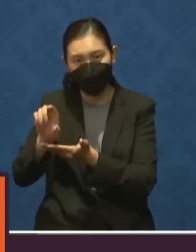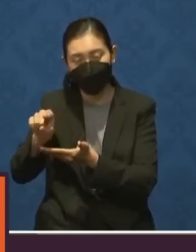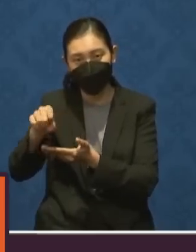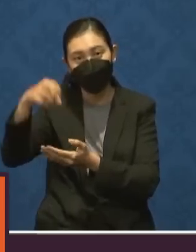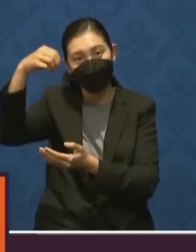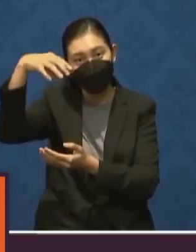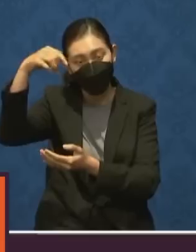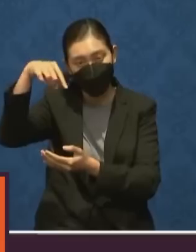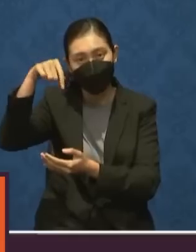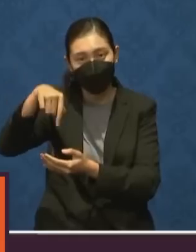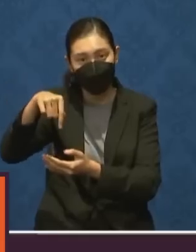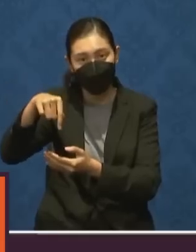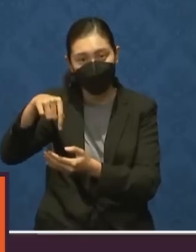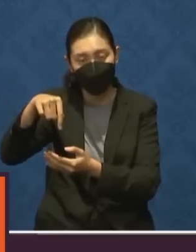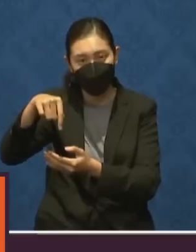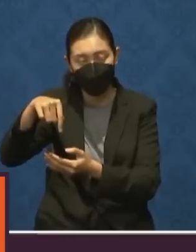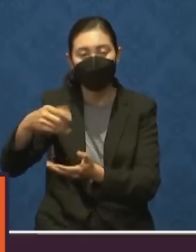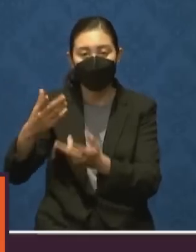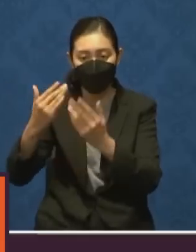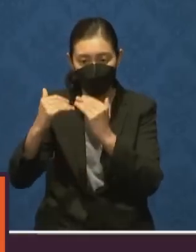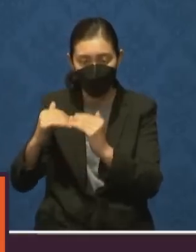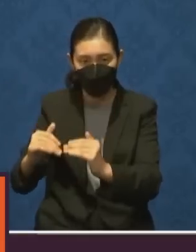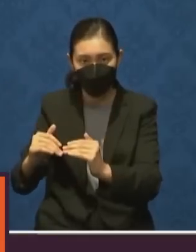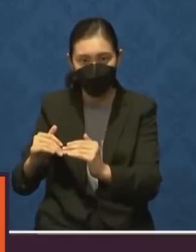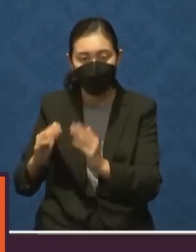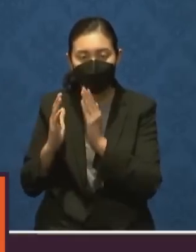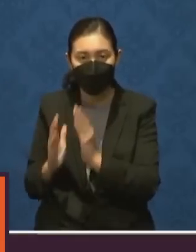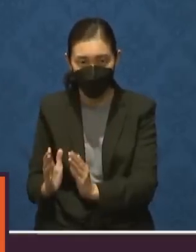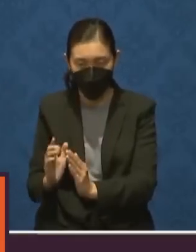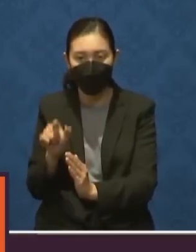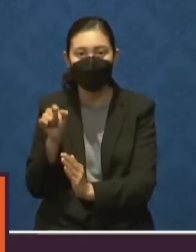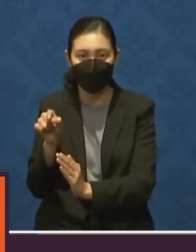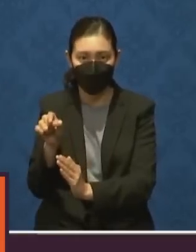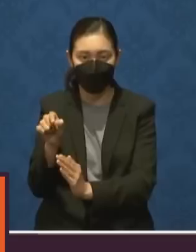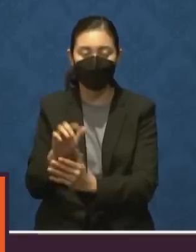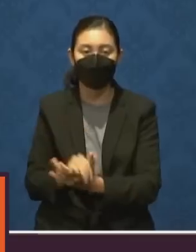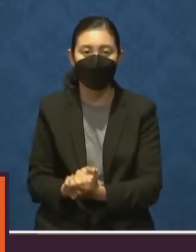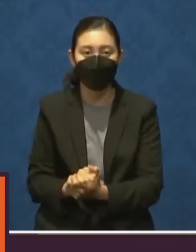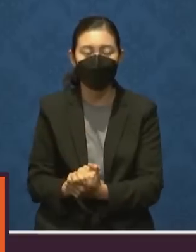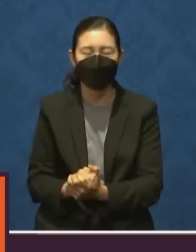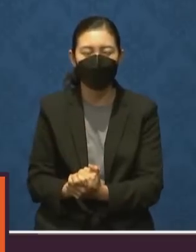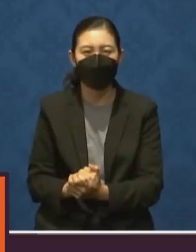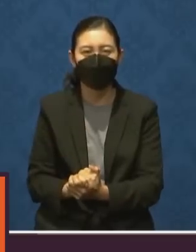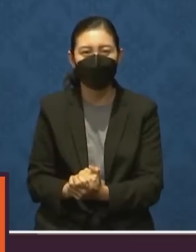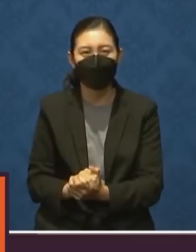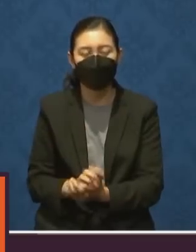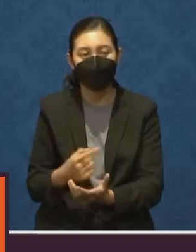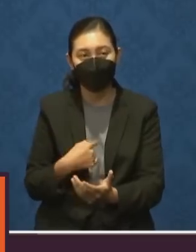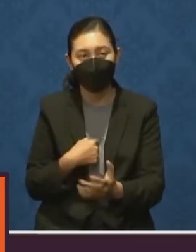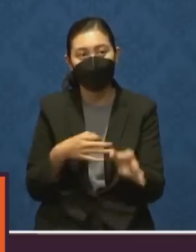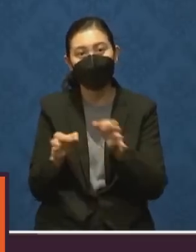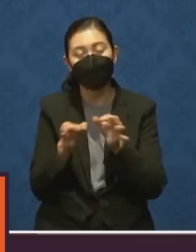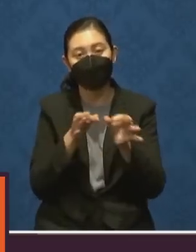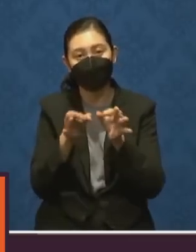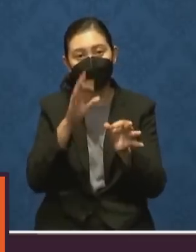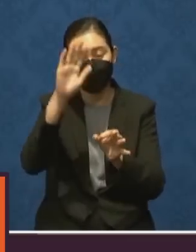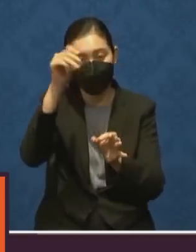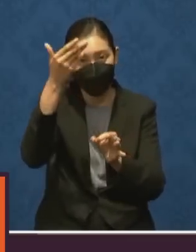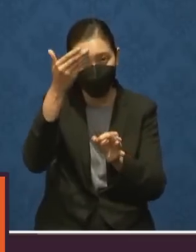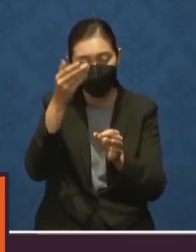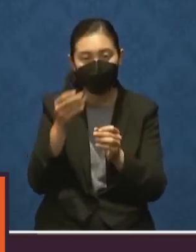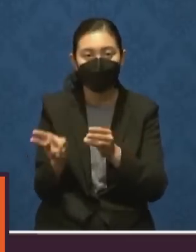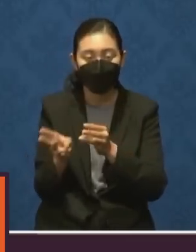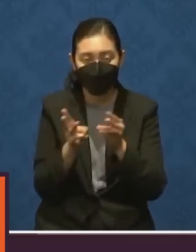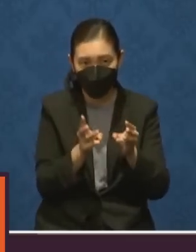ึผมต้องขออธิบายนโลงสร้าง ข้ไฟ้าก่อนนี้ ให้ทประทได้เข้ใจว